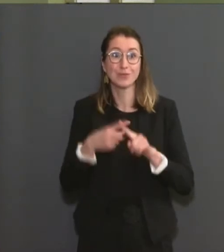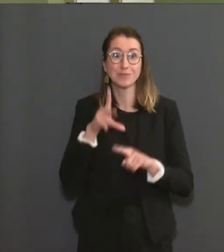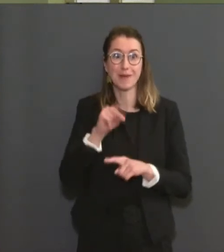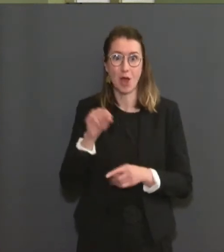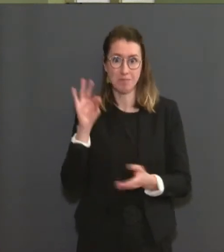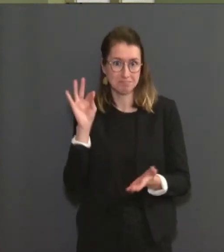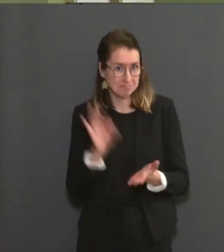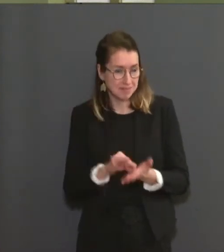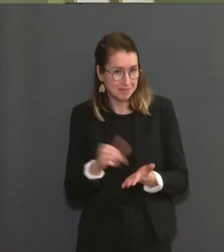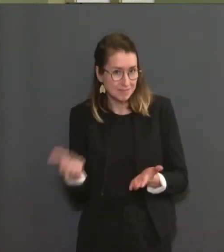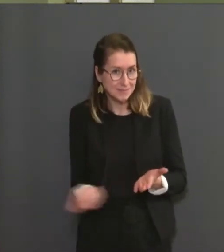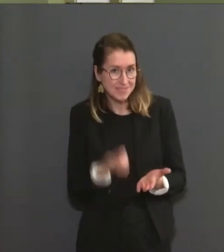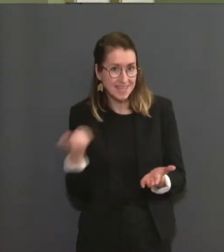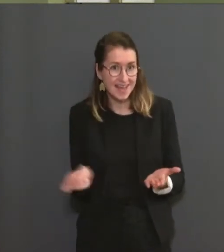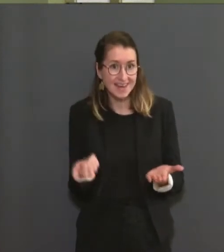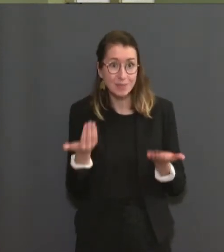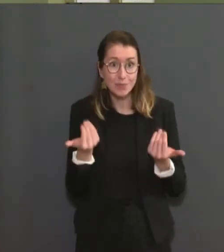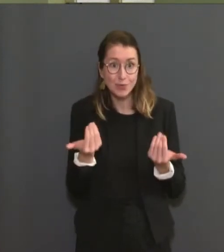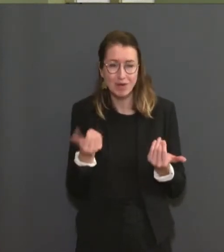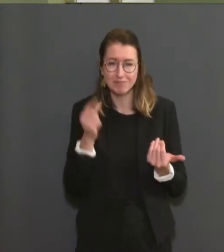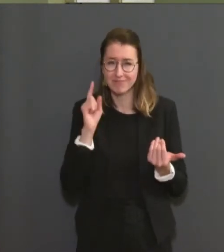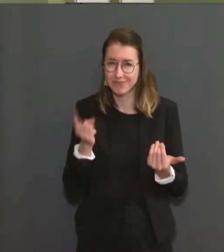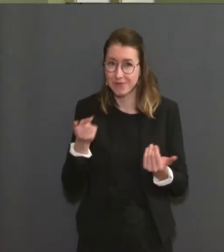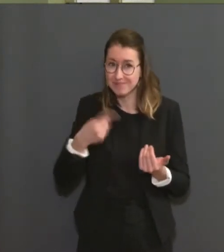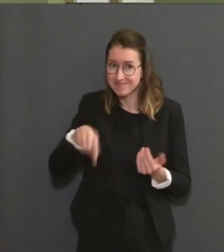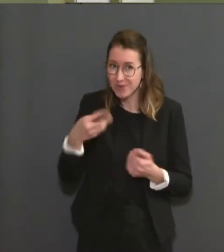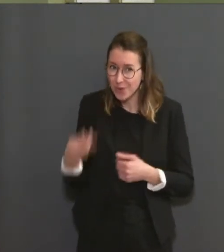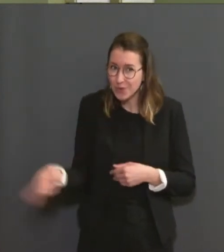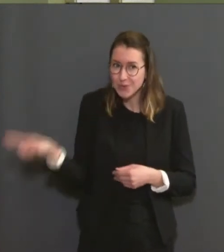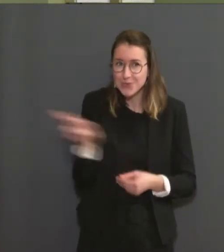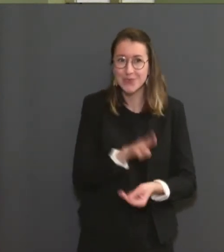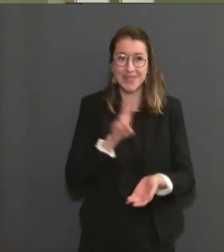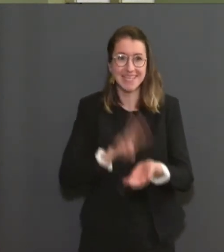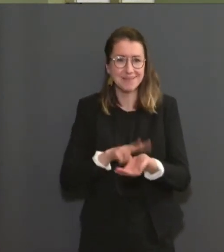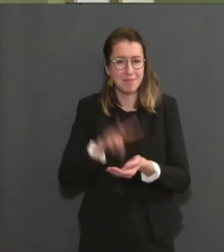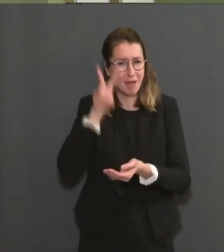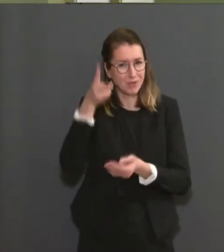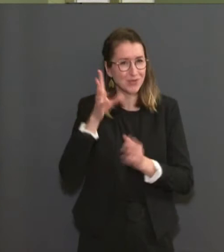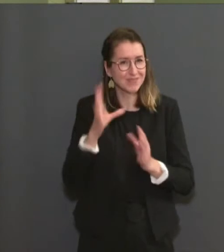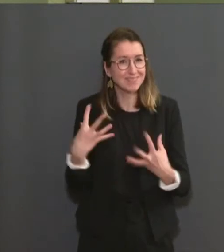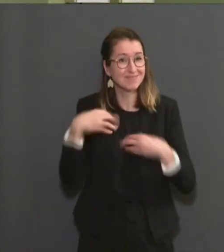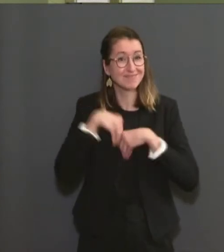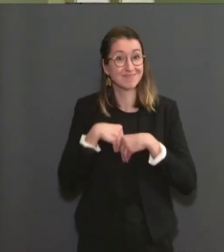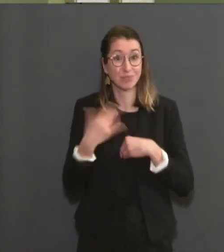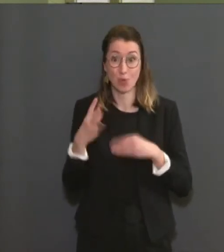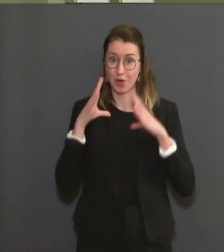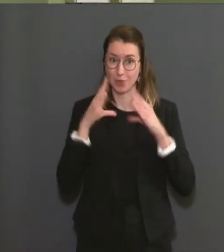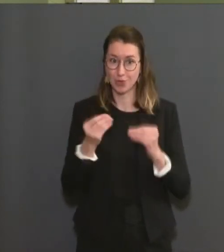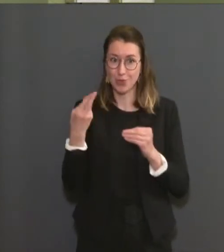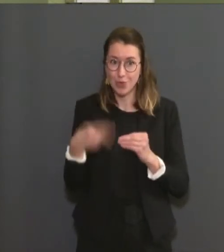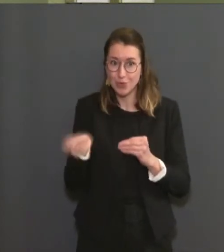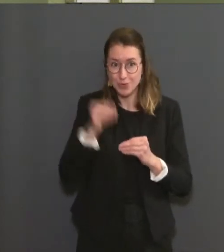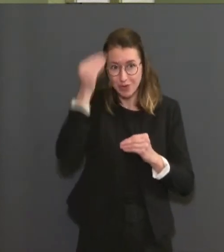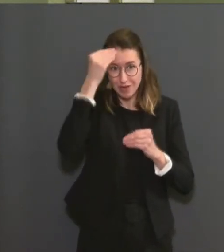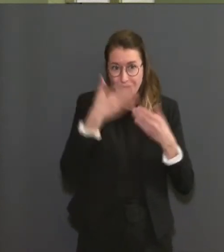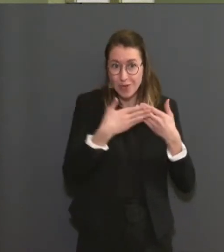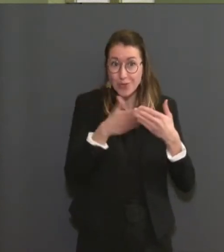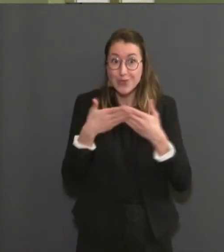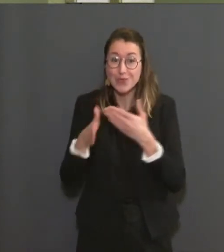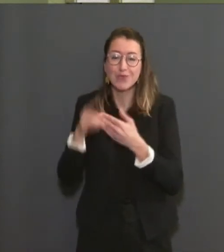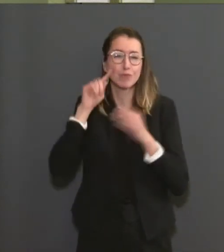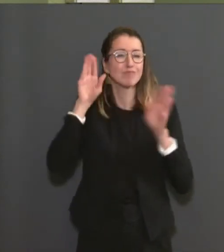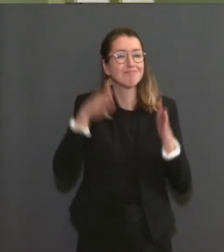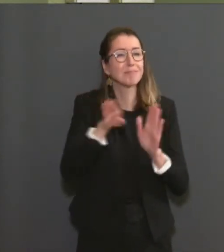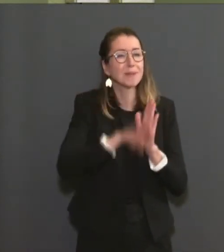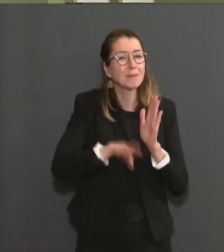se réhabituer à un autre rythme. Les cours reprennent dans le fondamental. Dans le secondaire, ils reprennent, mais